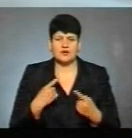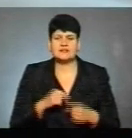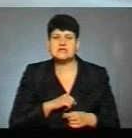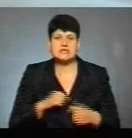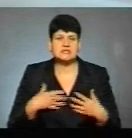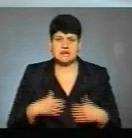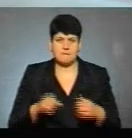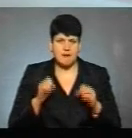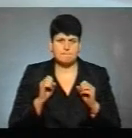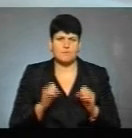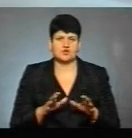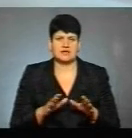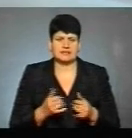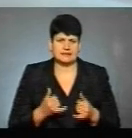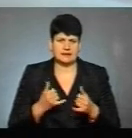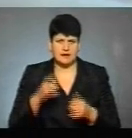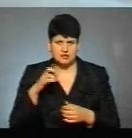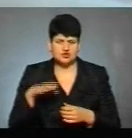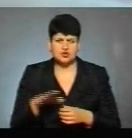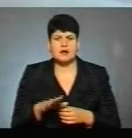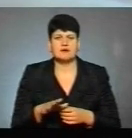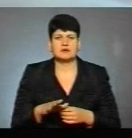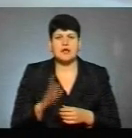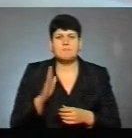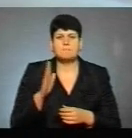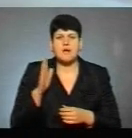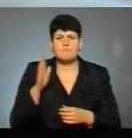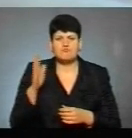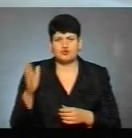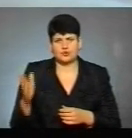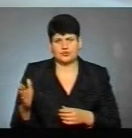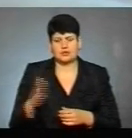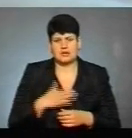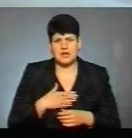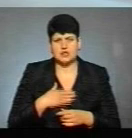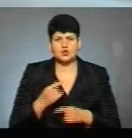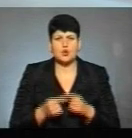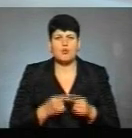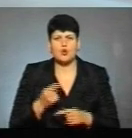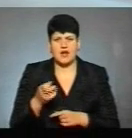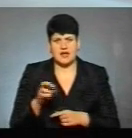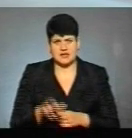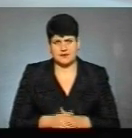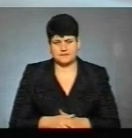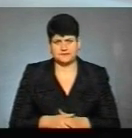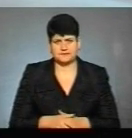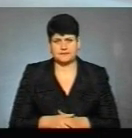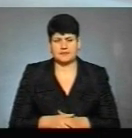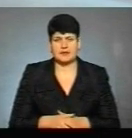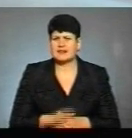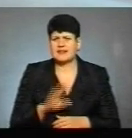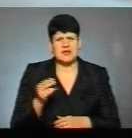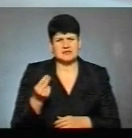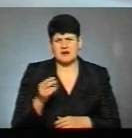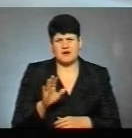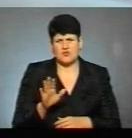самопожертва раді батьківщини, раді майбутнього нашого покоління. І не за гроші.